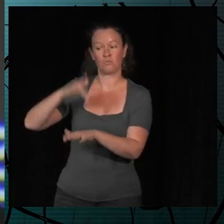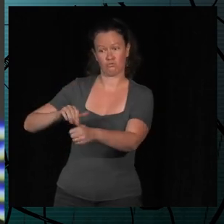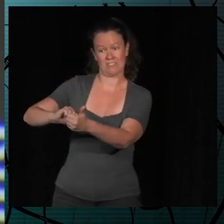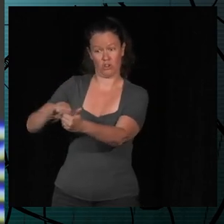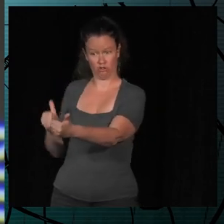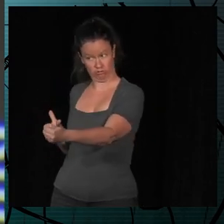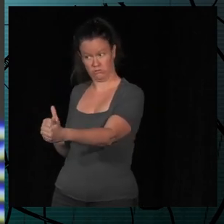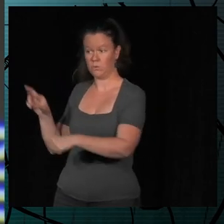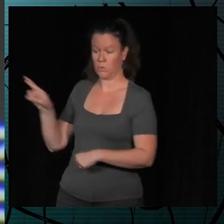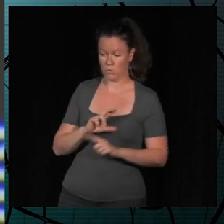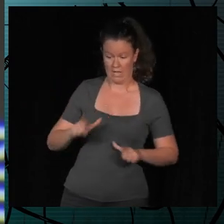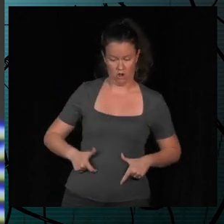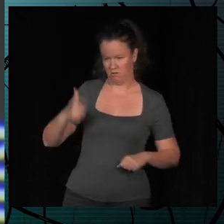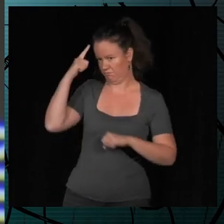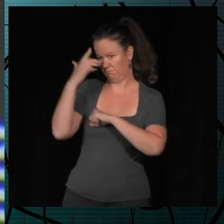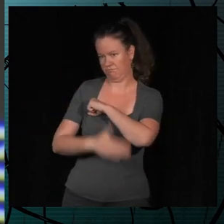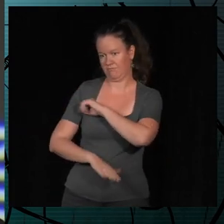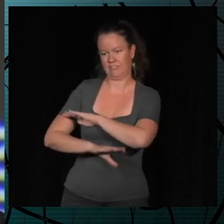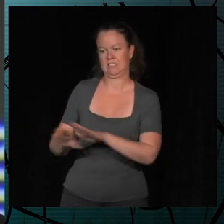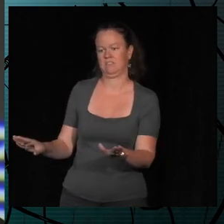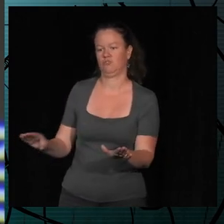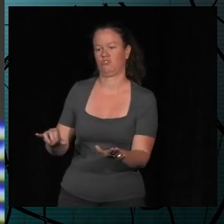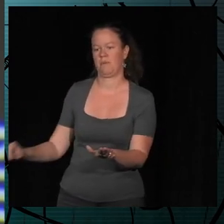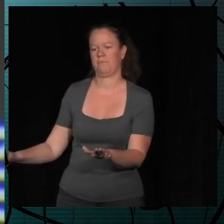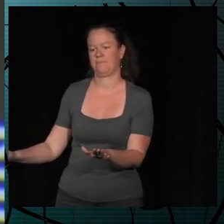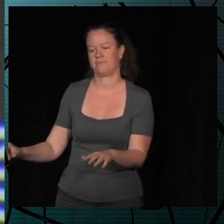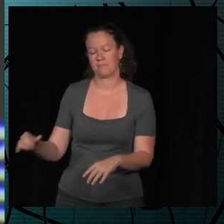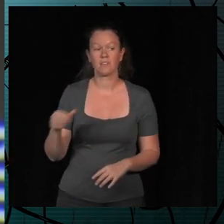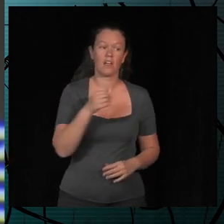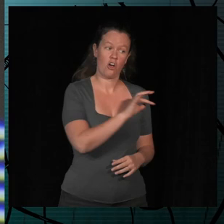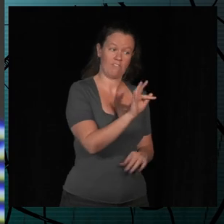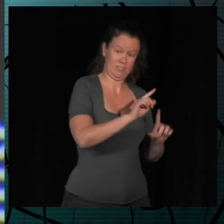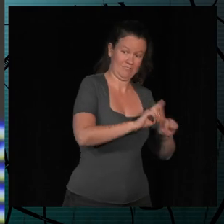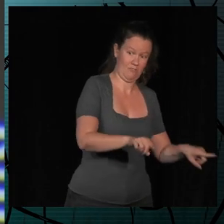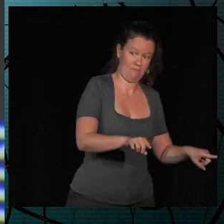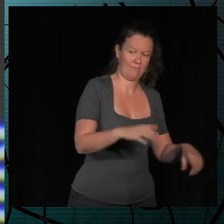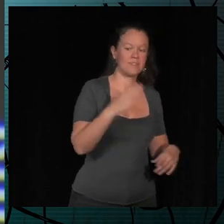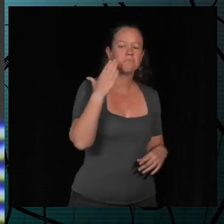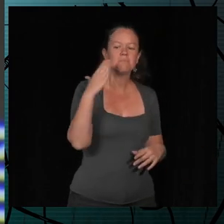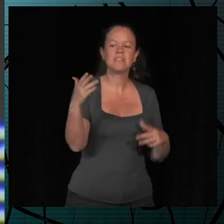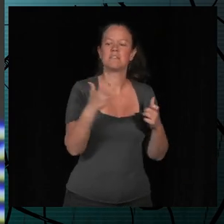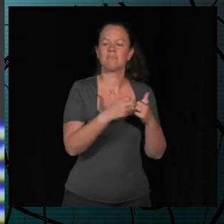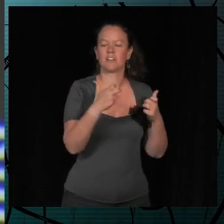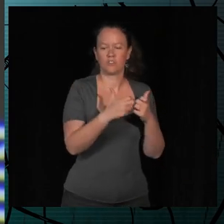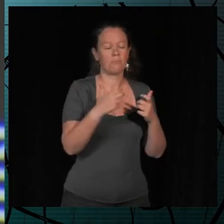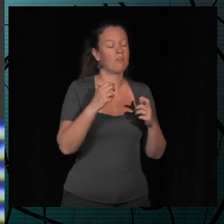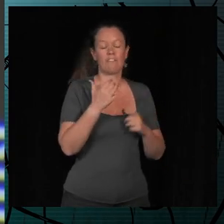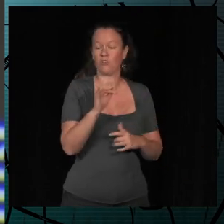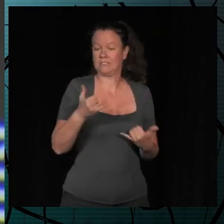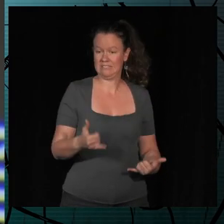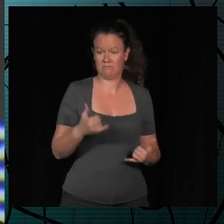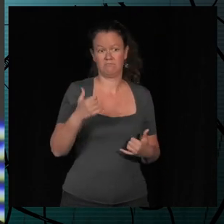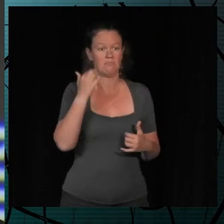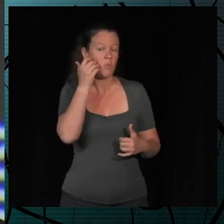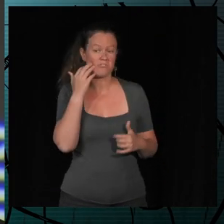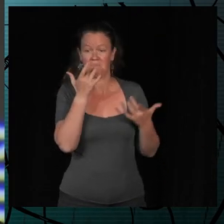est déscolarisé pendant 15 jours même 3 jours et qu'il retourne à l'école on l'accueille ah ben bienvenue mais au Japon quand